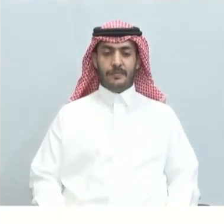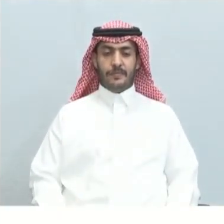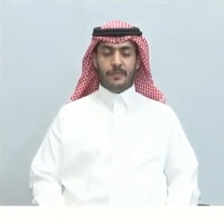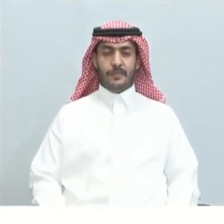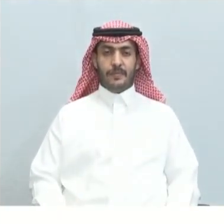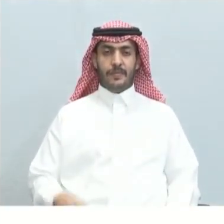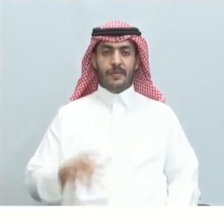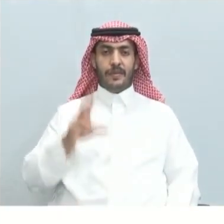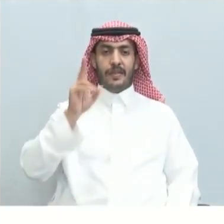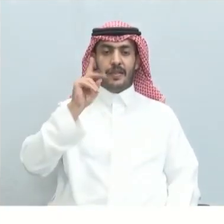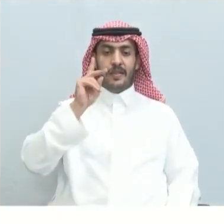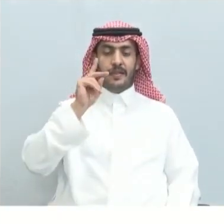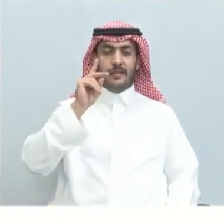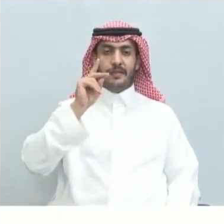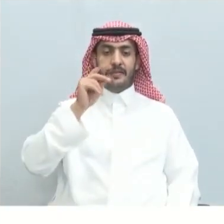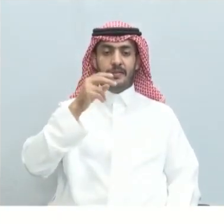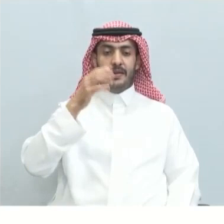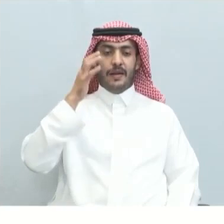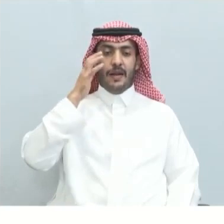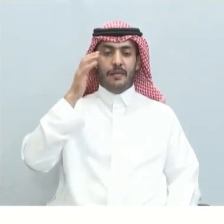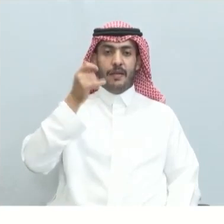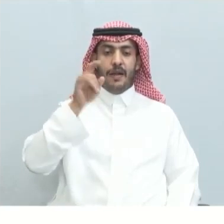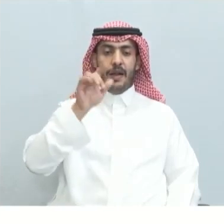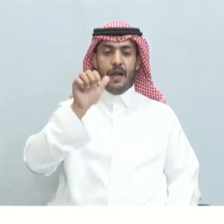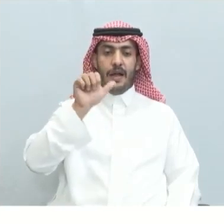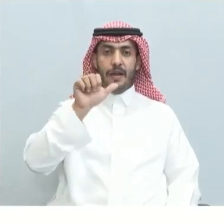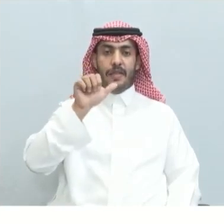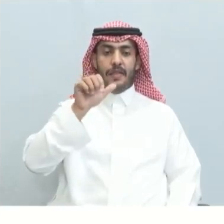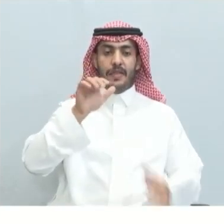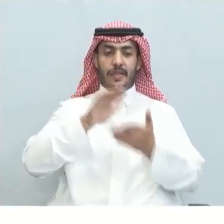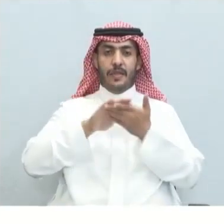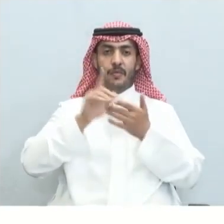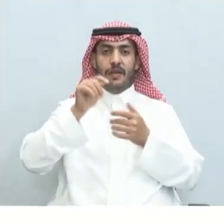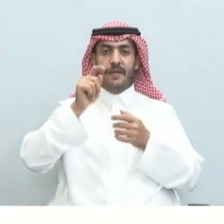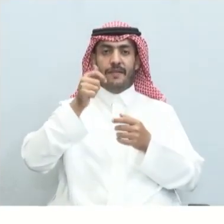الفرع الثاني علم الارض والفضاء